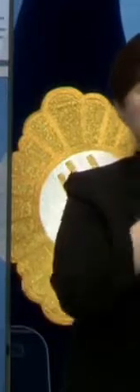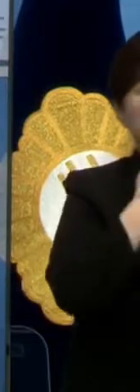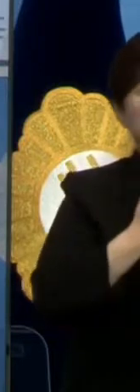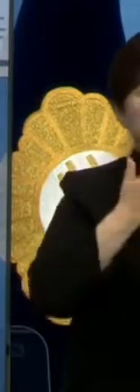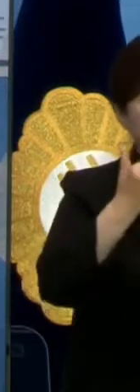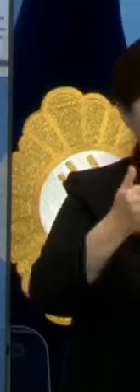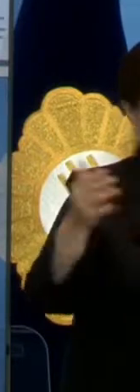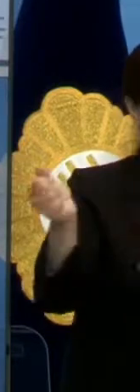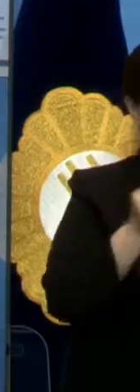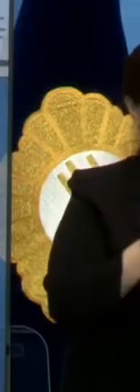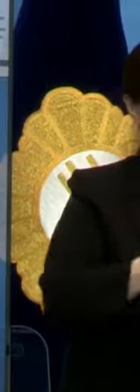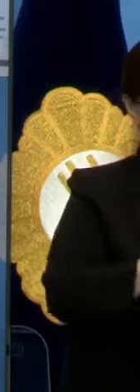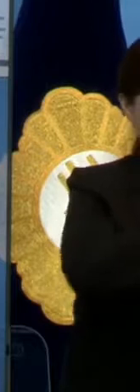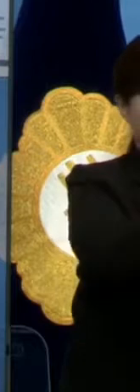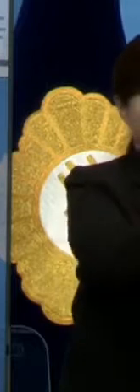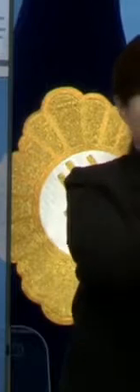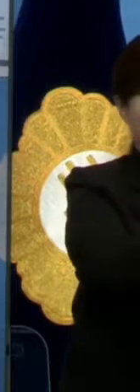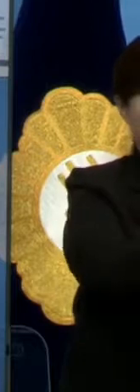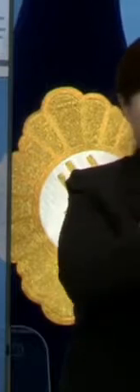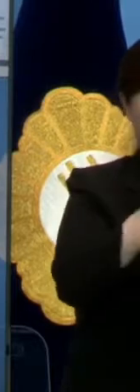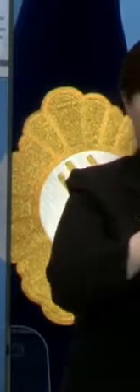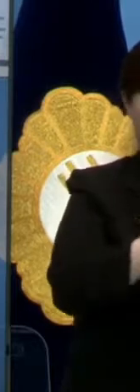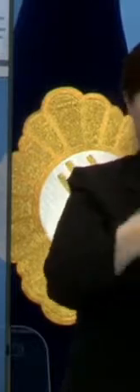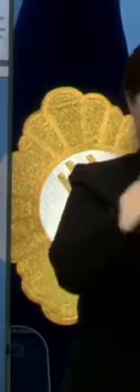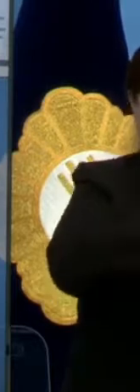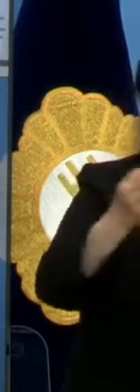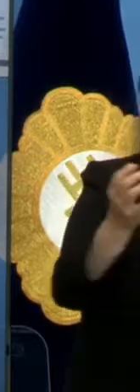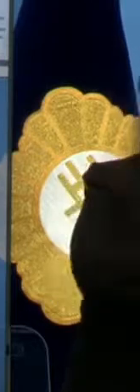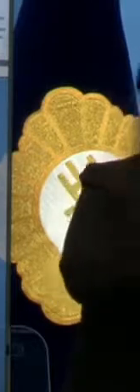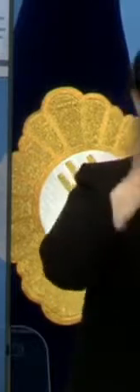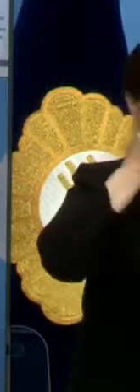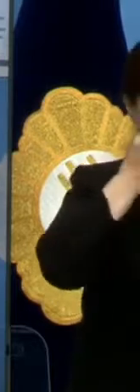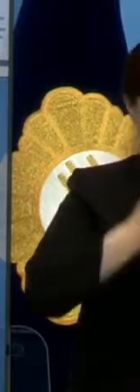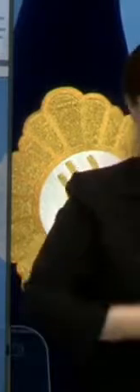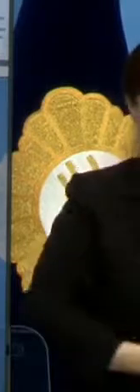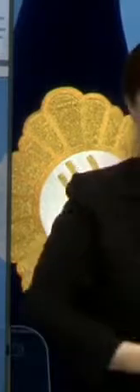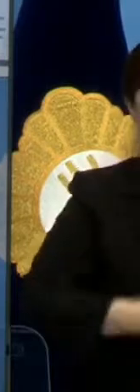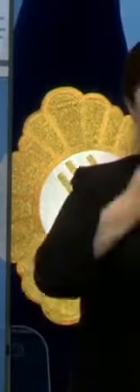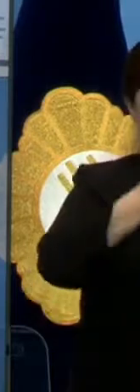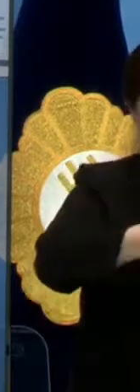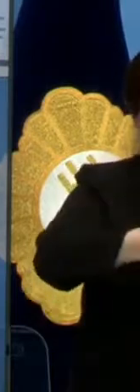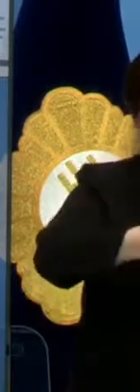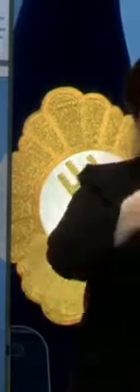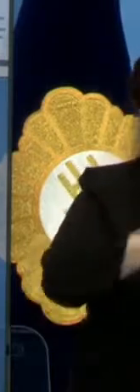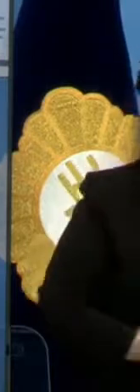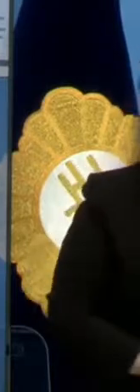당신들의 이윤을 만들어낼 순 없습니다. 고맙습니다.